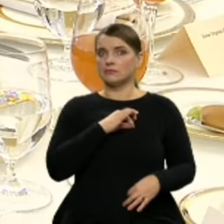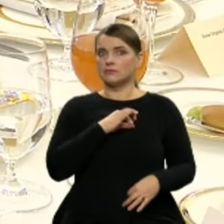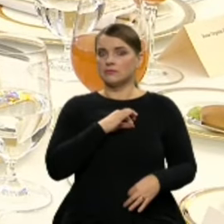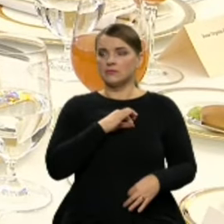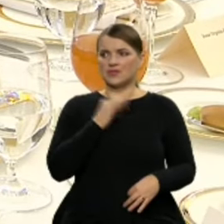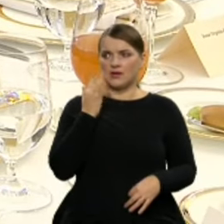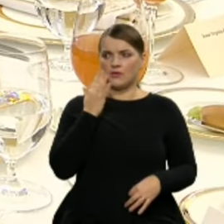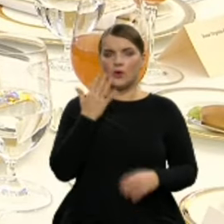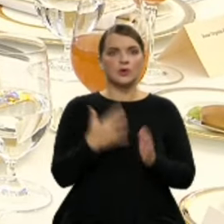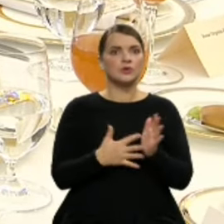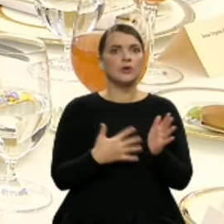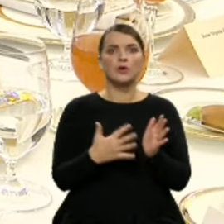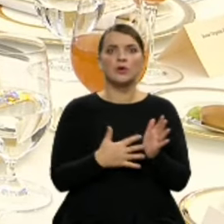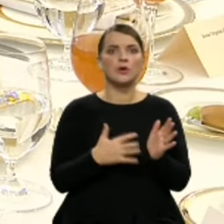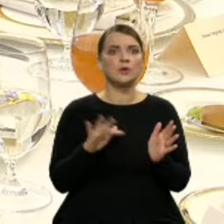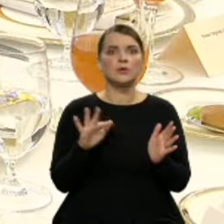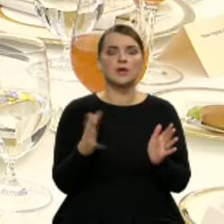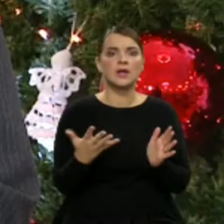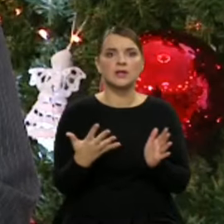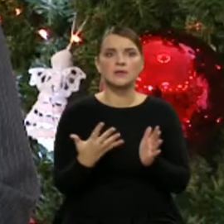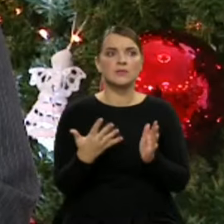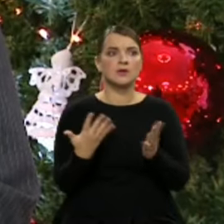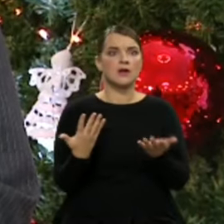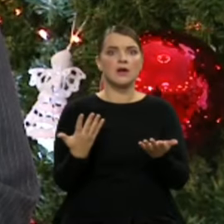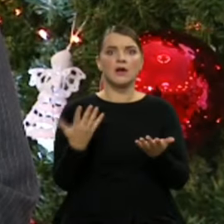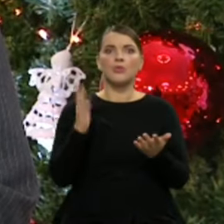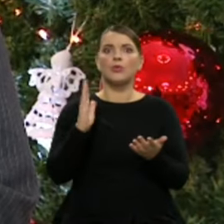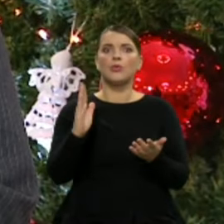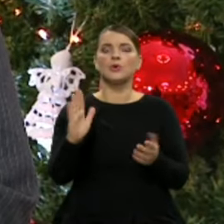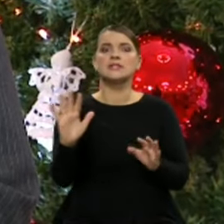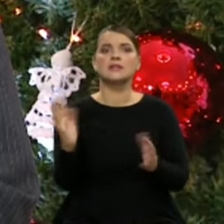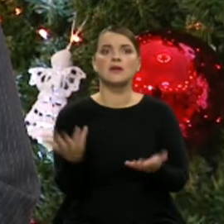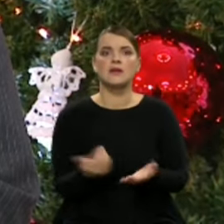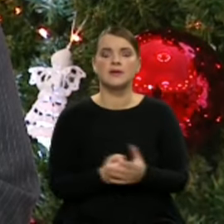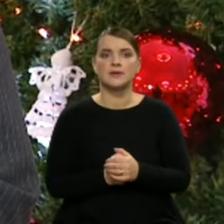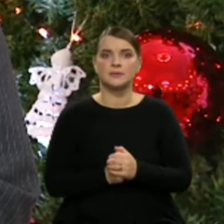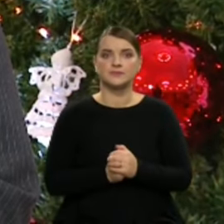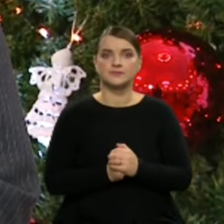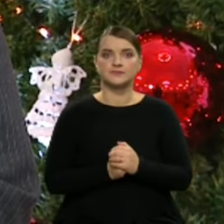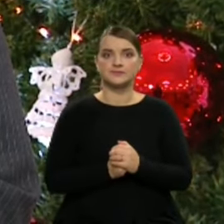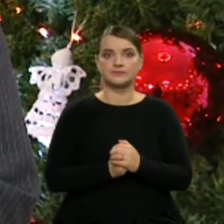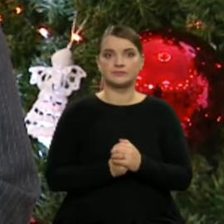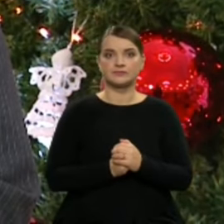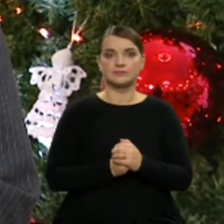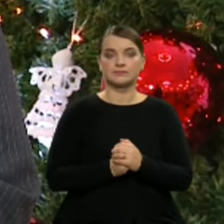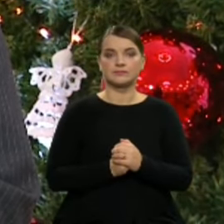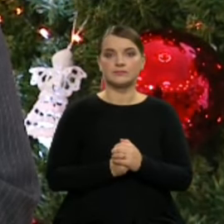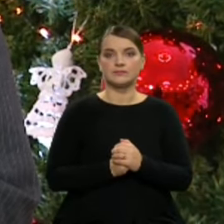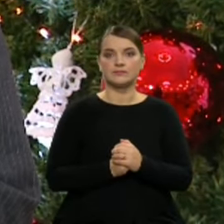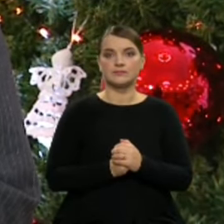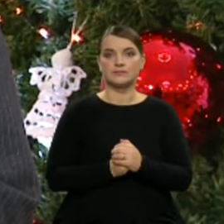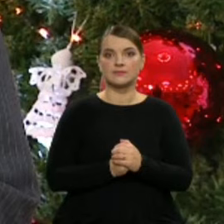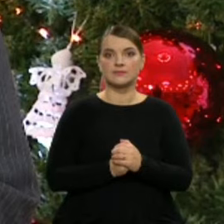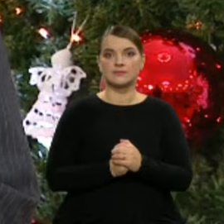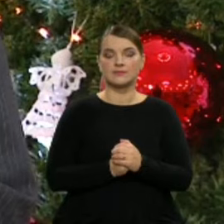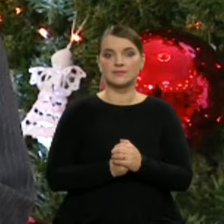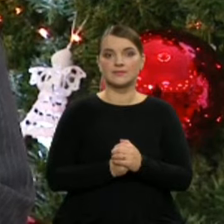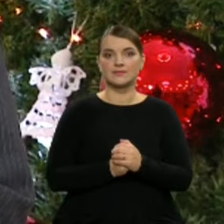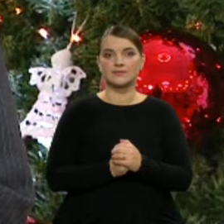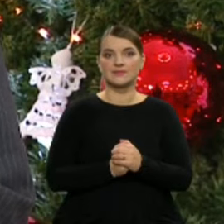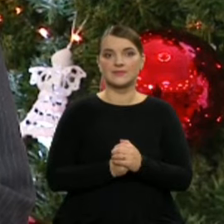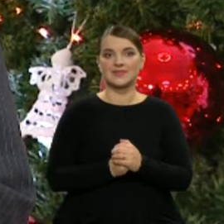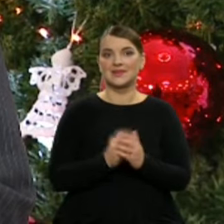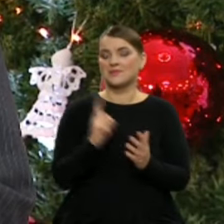o kaip dabar bus, kas laukia mūsų sūnaus. Bet nieko niekuomet